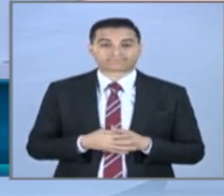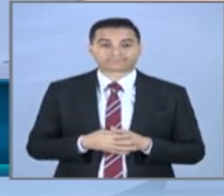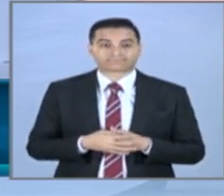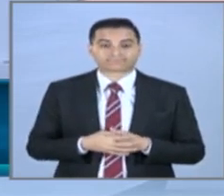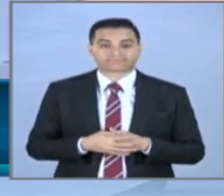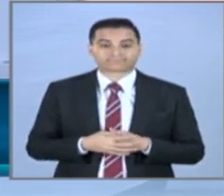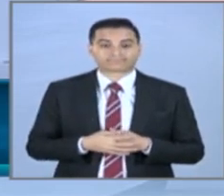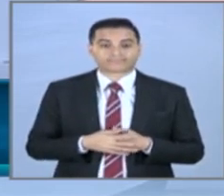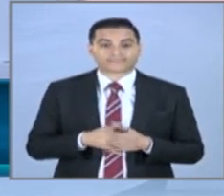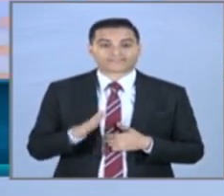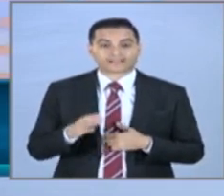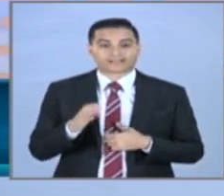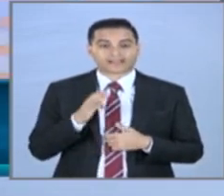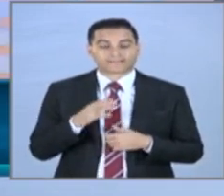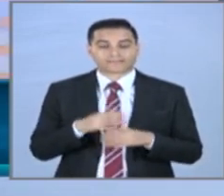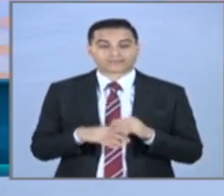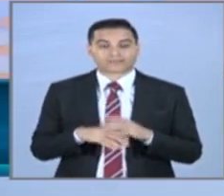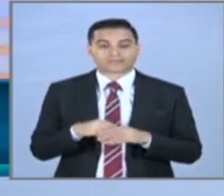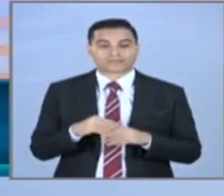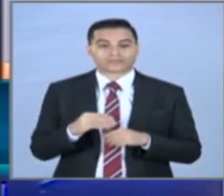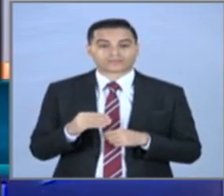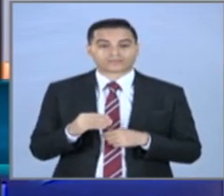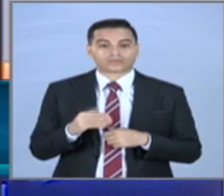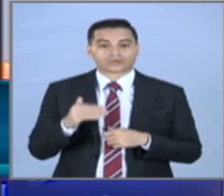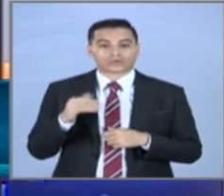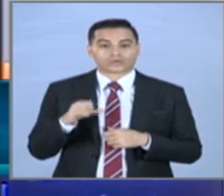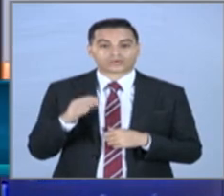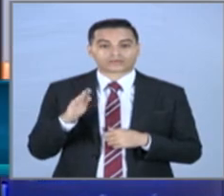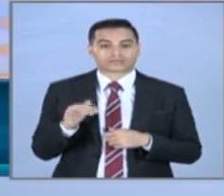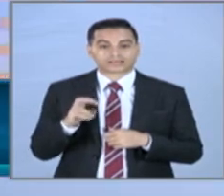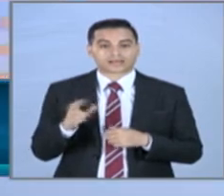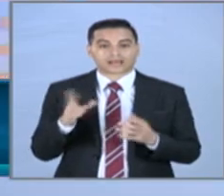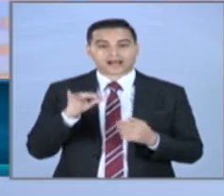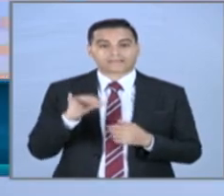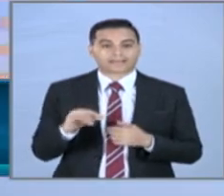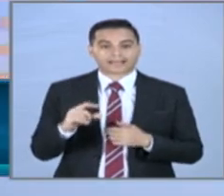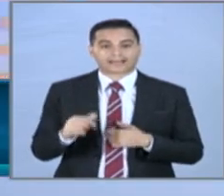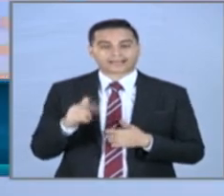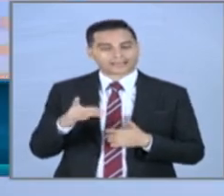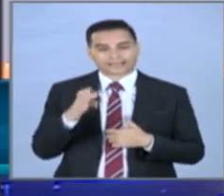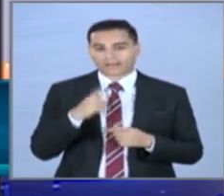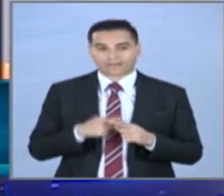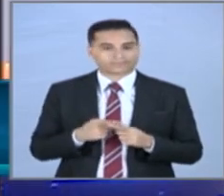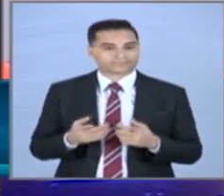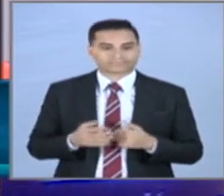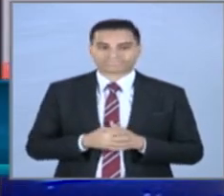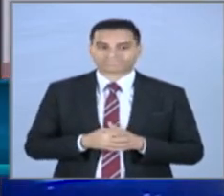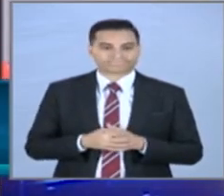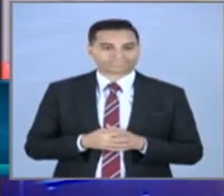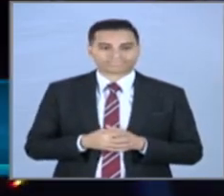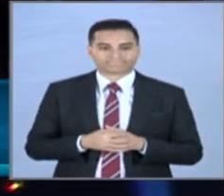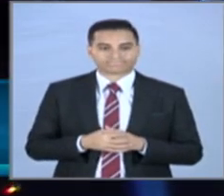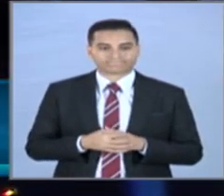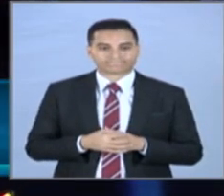أفتي بقى. في حد عنده إجابة؟ إجابتك خوسيه الميدا. سعيد إجابة خاطئة.